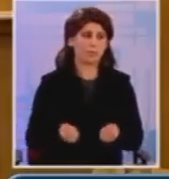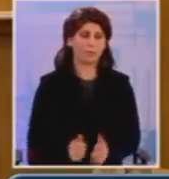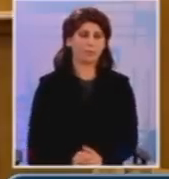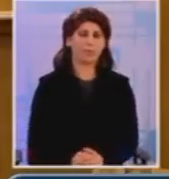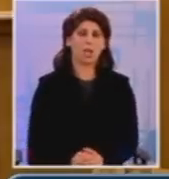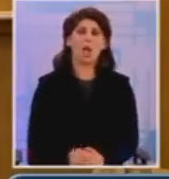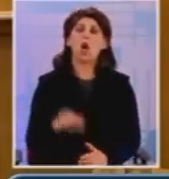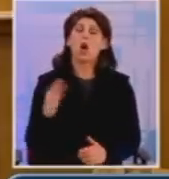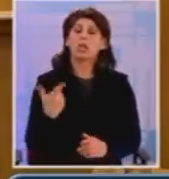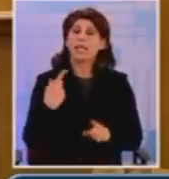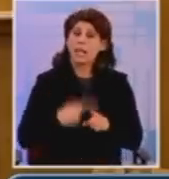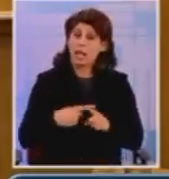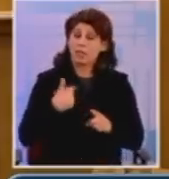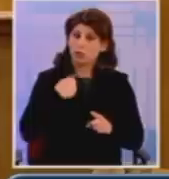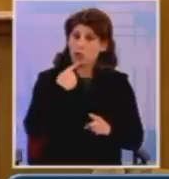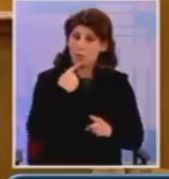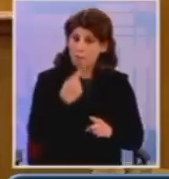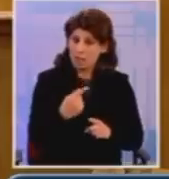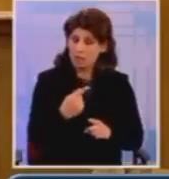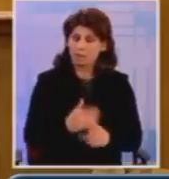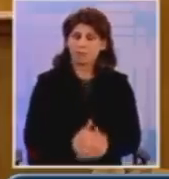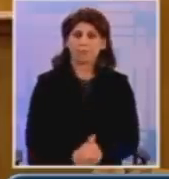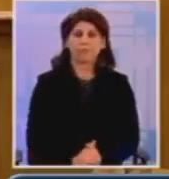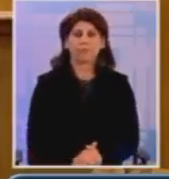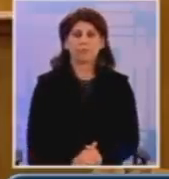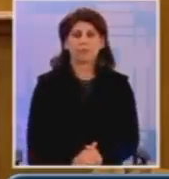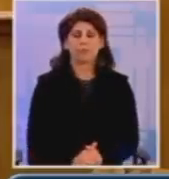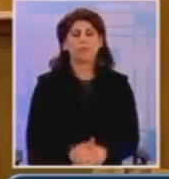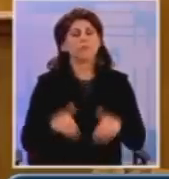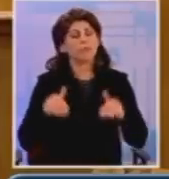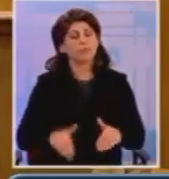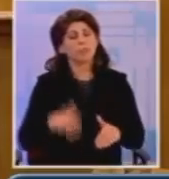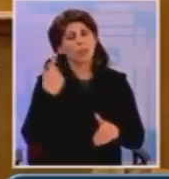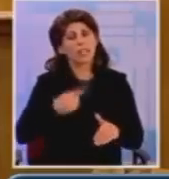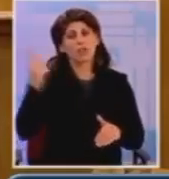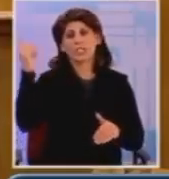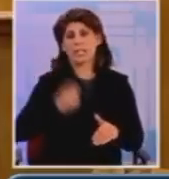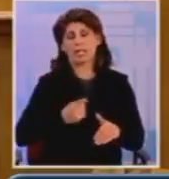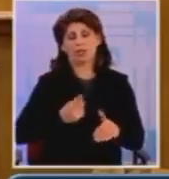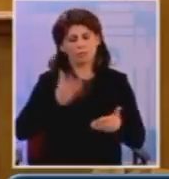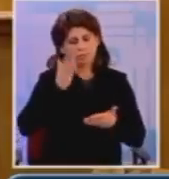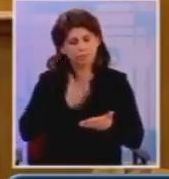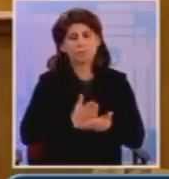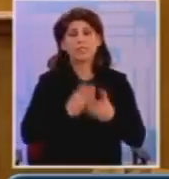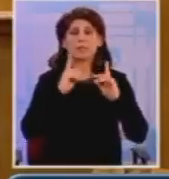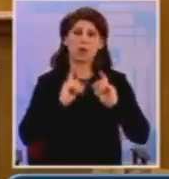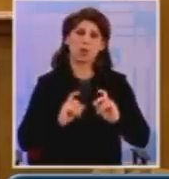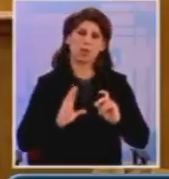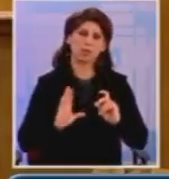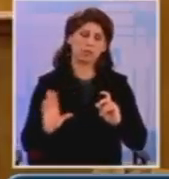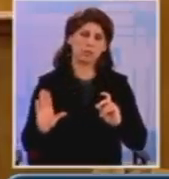ώστε η Ελλάδα, και το έχουμε δηλώσει, να τηρήσει στο ακέραιο τις υποχρεώσεις